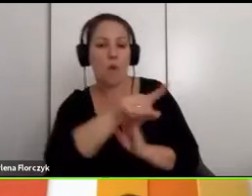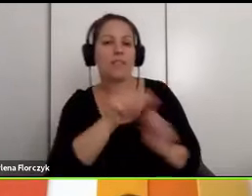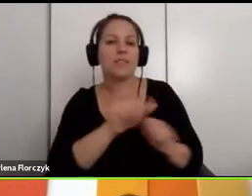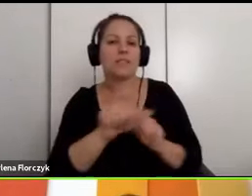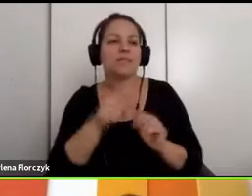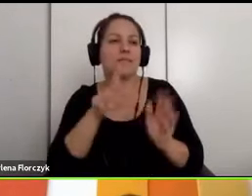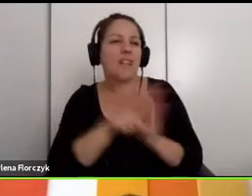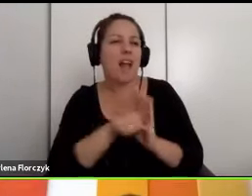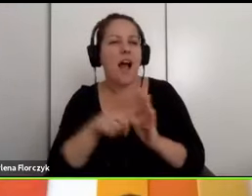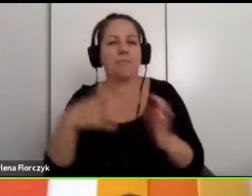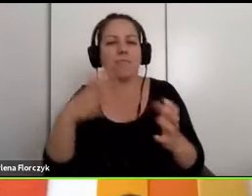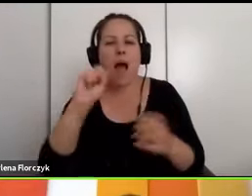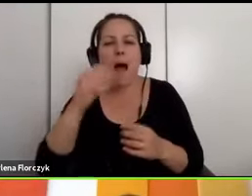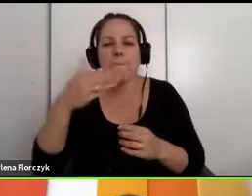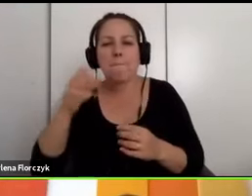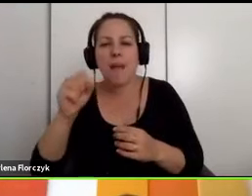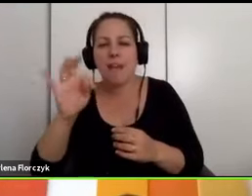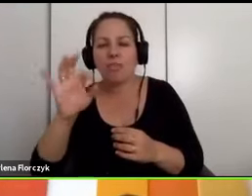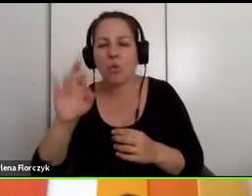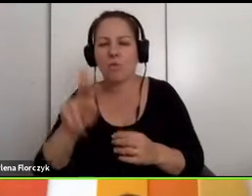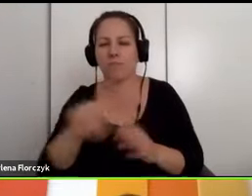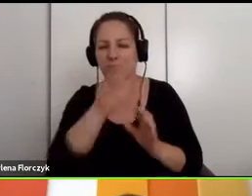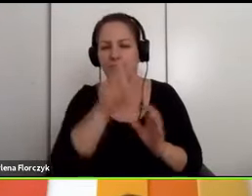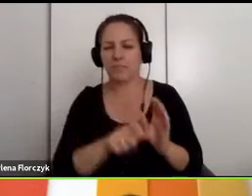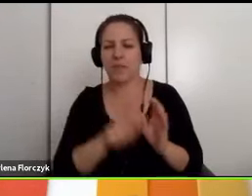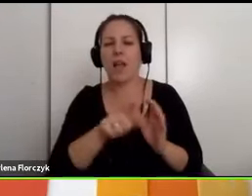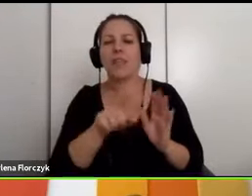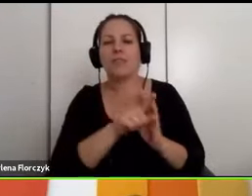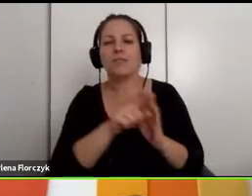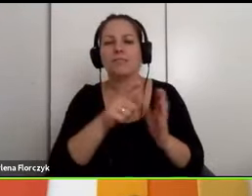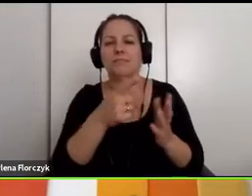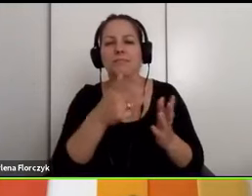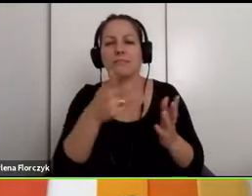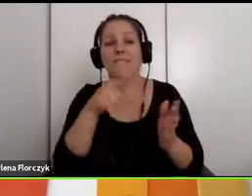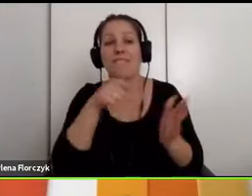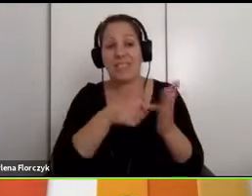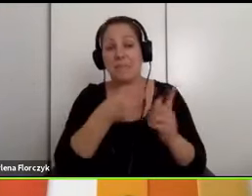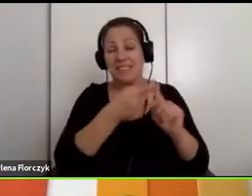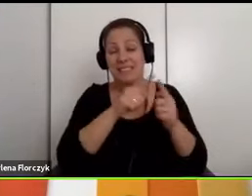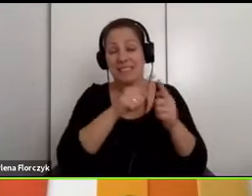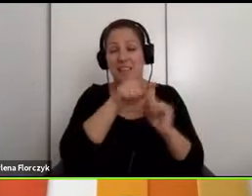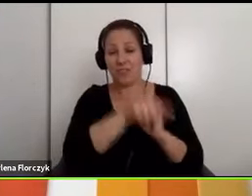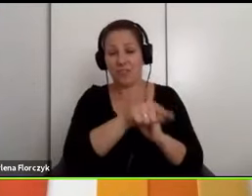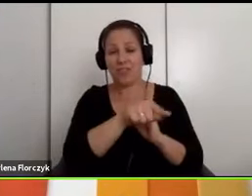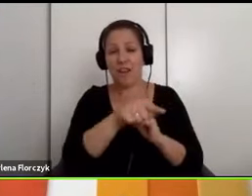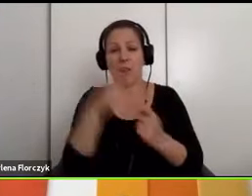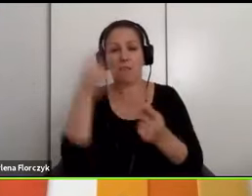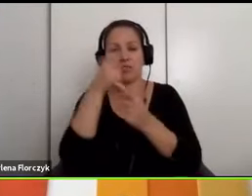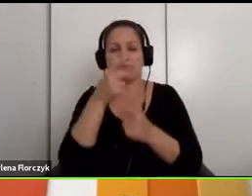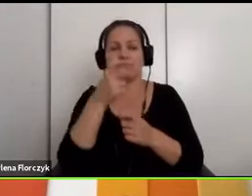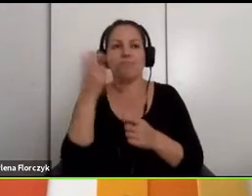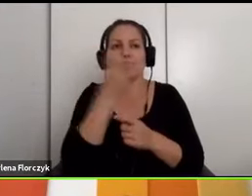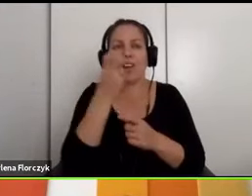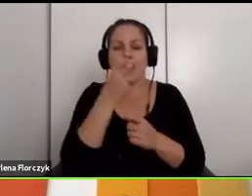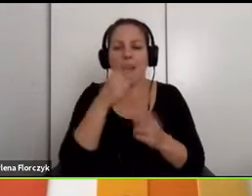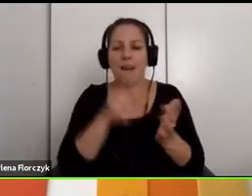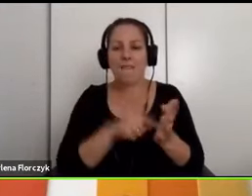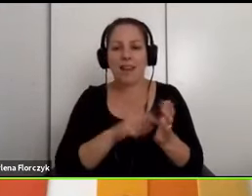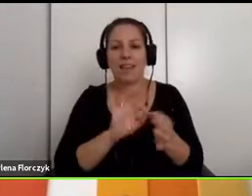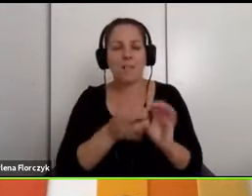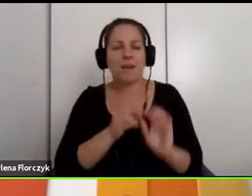amatorów, że on jest niesamowicie bogaty. I w takim sensie myślę, że ciekawe by było,